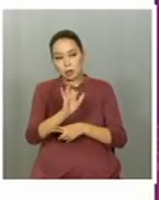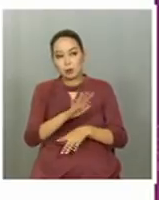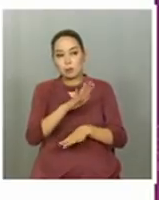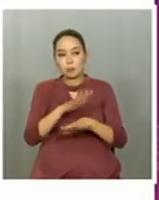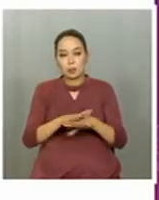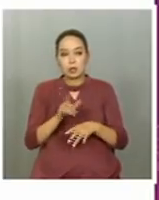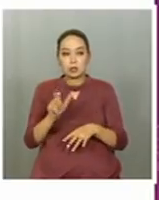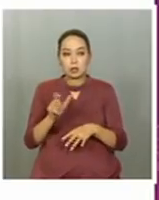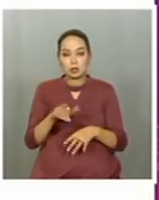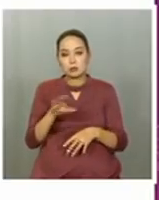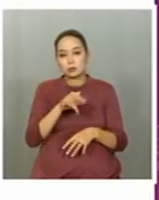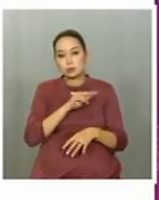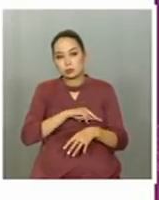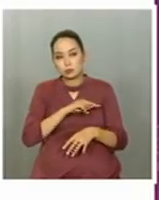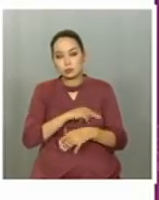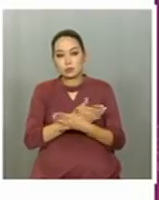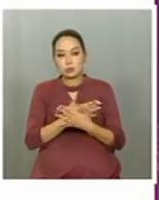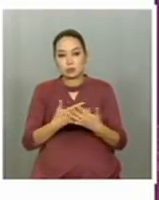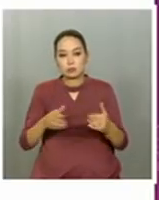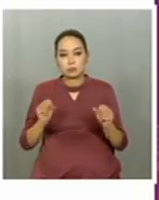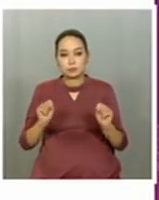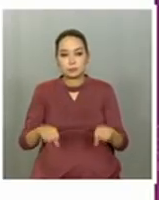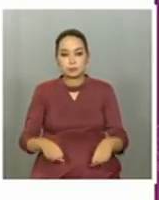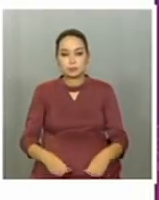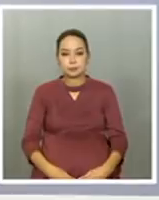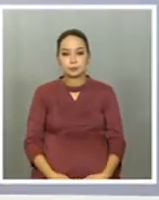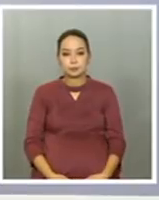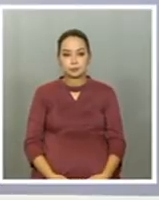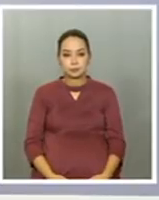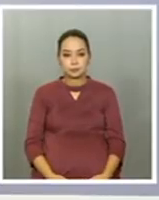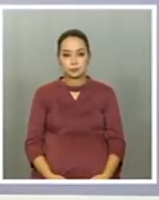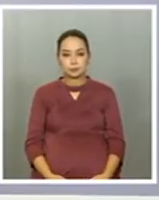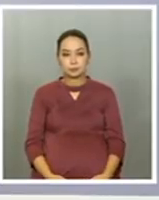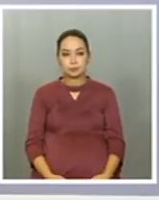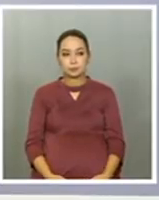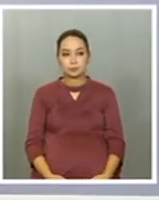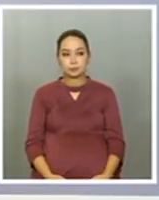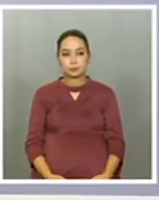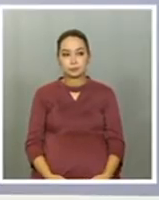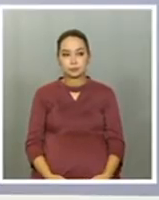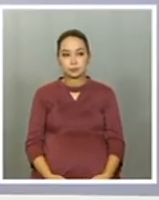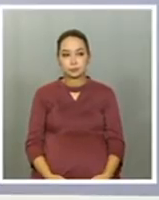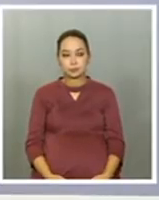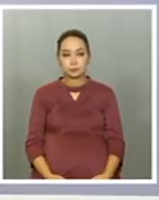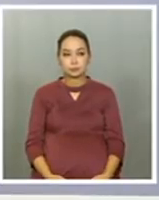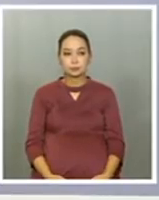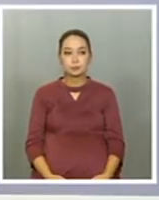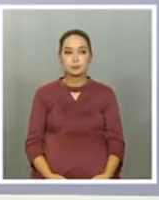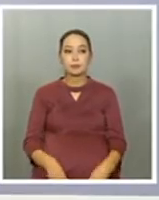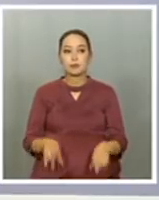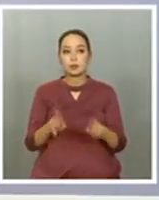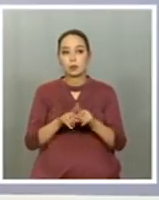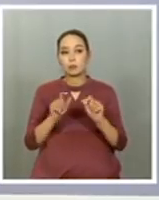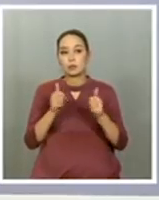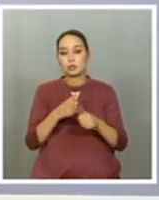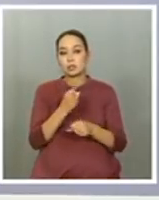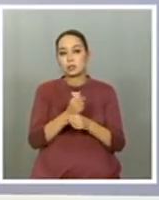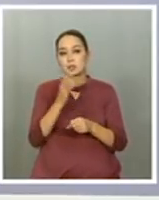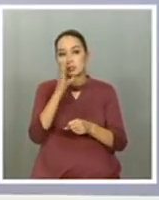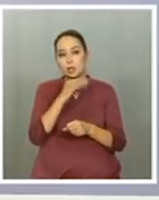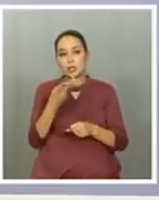банк карталармен жұмыс істеу сияқты түрлі қызметтер болады. Осындай платформаларды жасай алатын екі түрлі қосымша